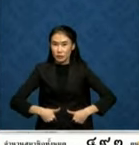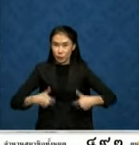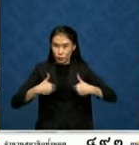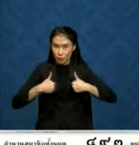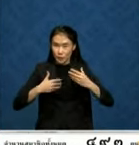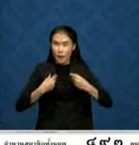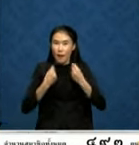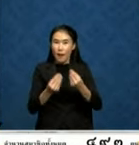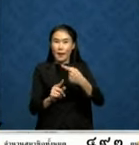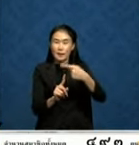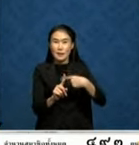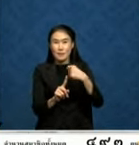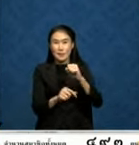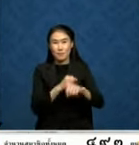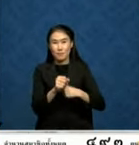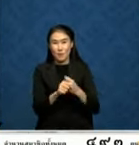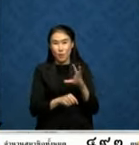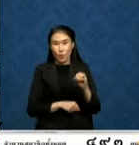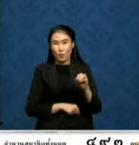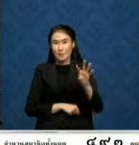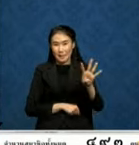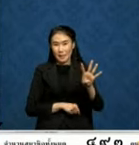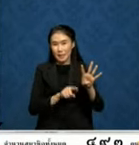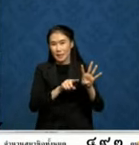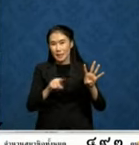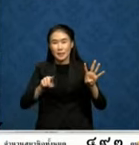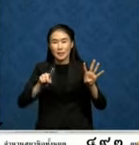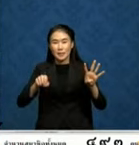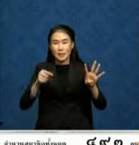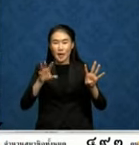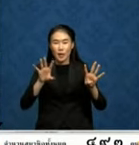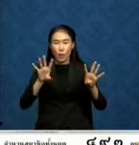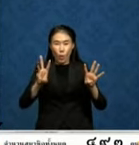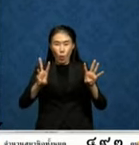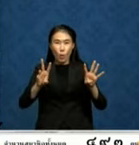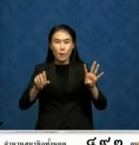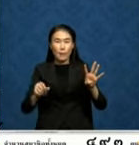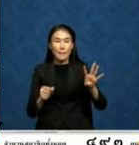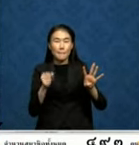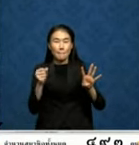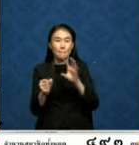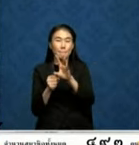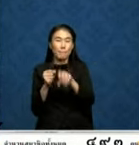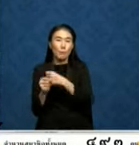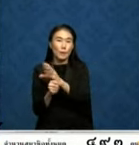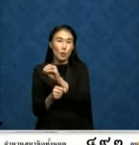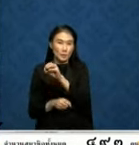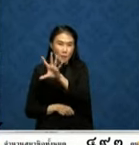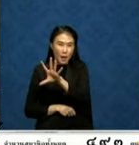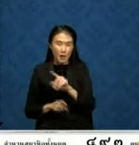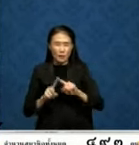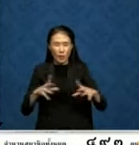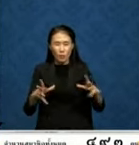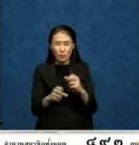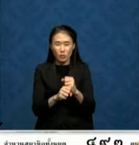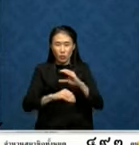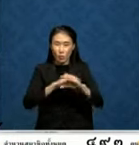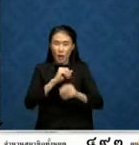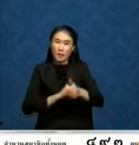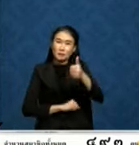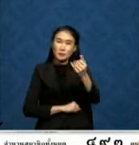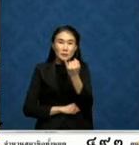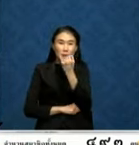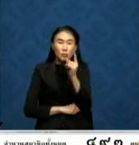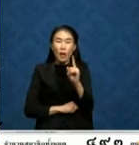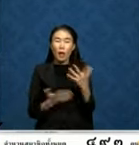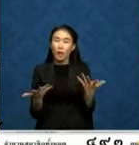ะครับในช่วงเดือนตุลา64ถึงมิถุนายน65นะครับแต่ว่ามันก็ไม่เห็นผลสัมฤทธิ์ของโครงการเลยครับว่าสุดท้